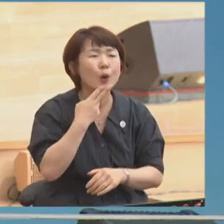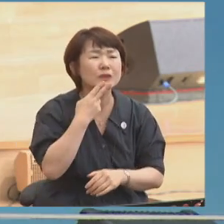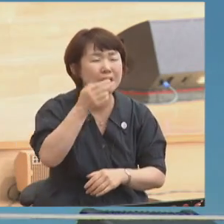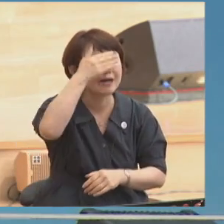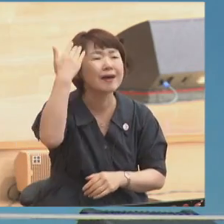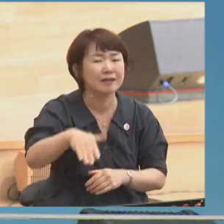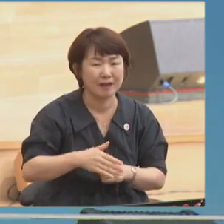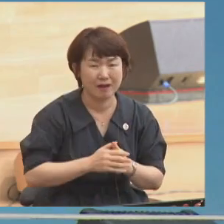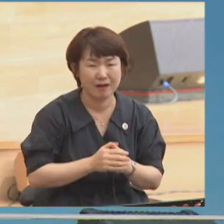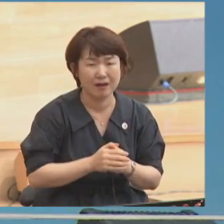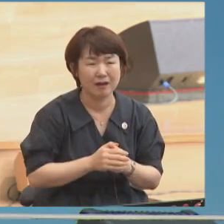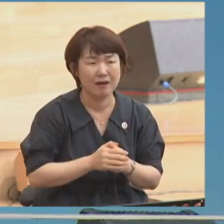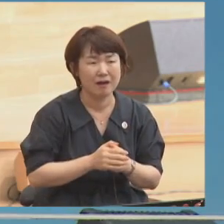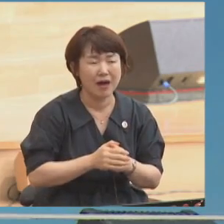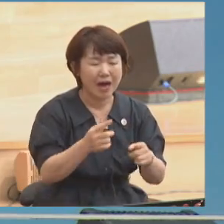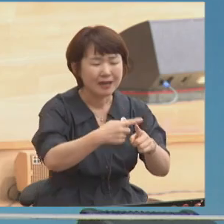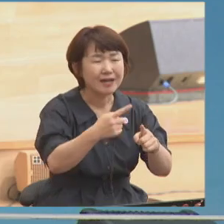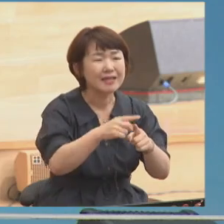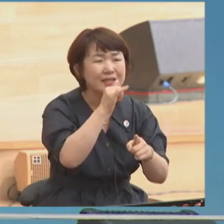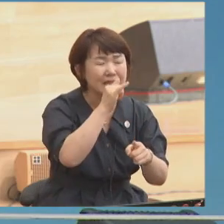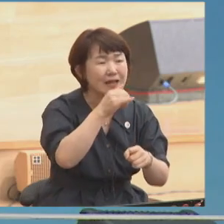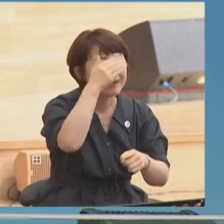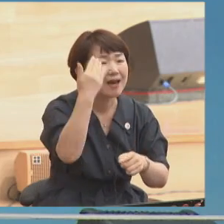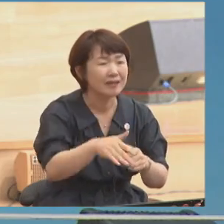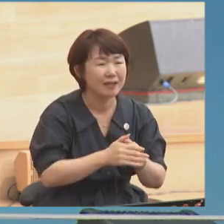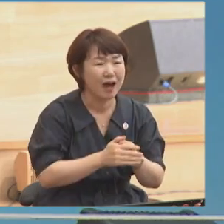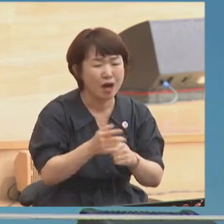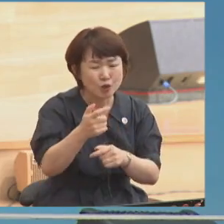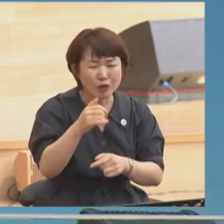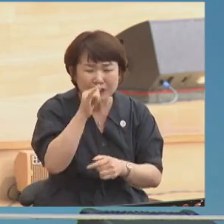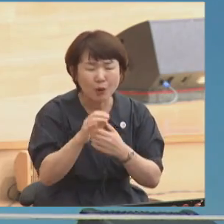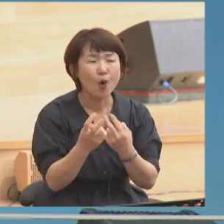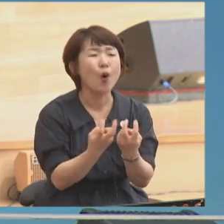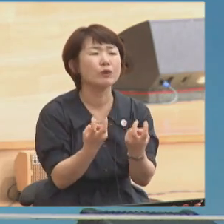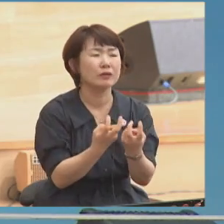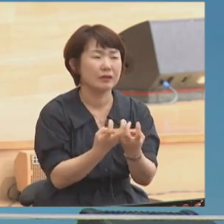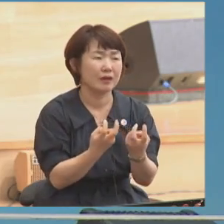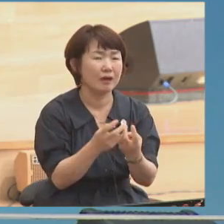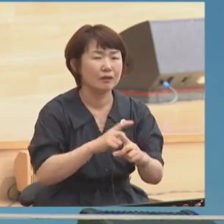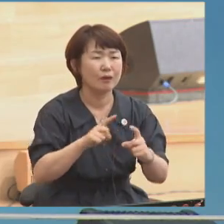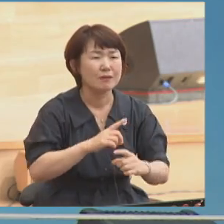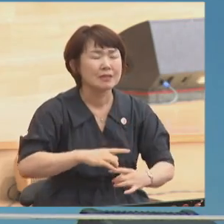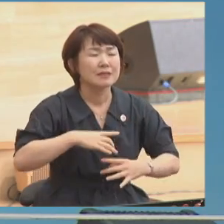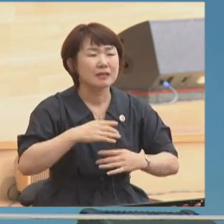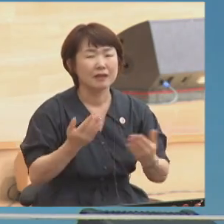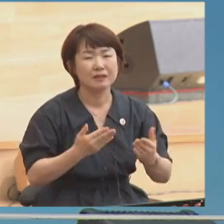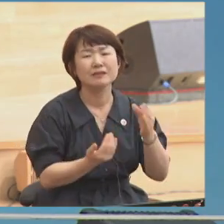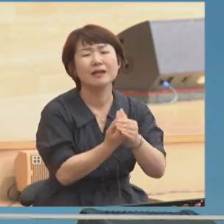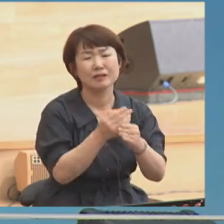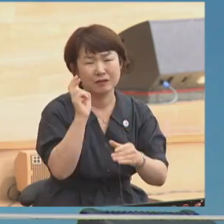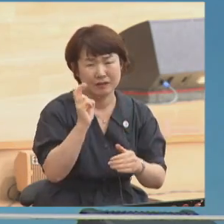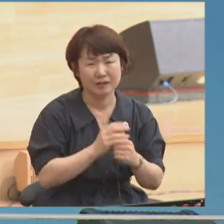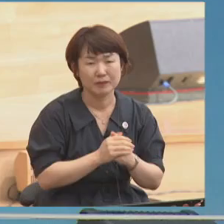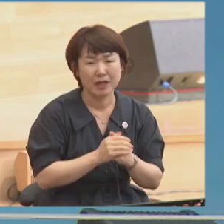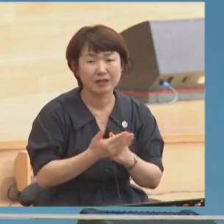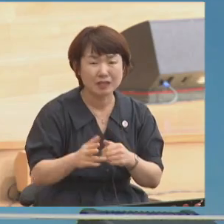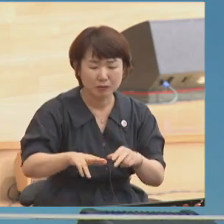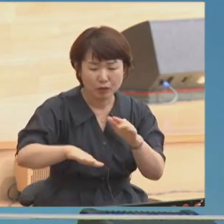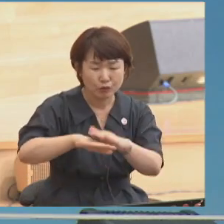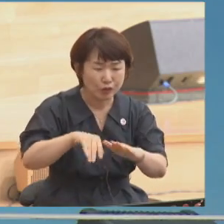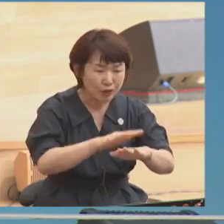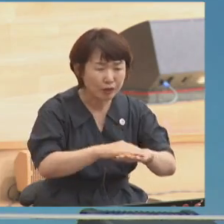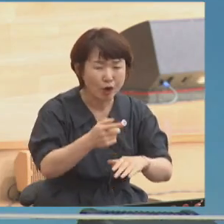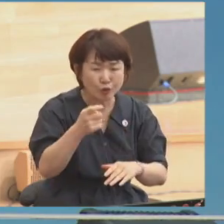다행이다. 칼이 있으니까 그렇지 총이 있으면 어떤 끔찍한 일이 벌어질 것인가. 근데 우리 손에는 총도 없고 칼도